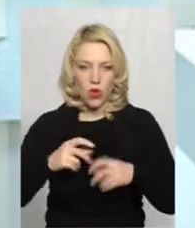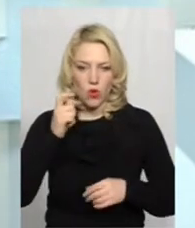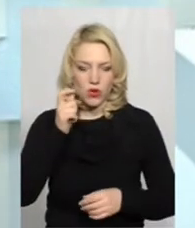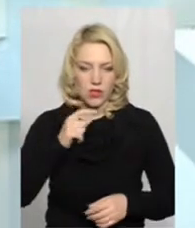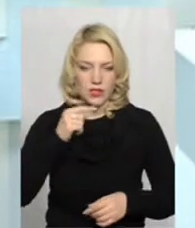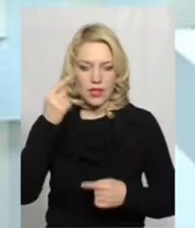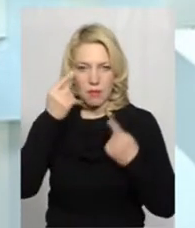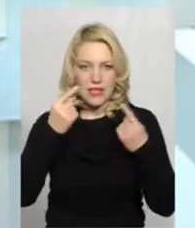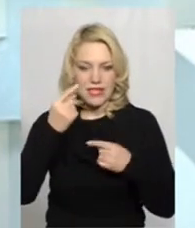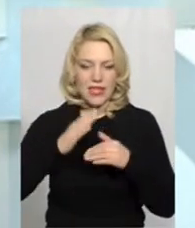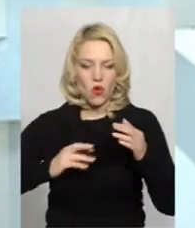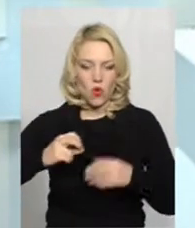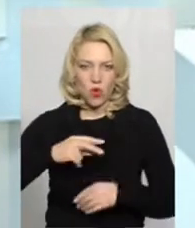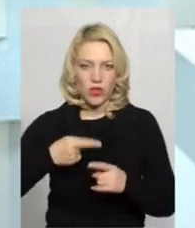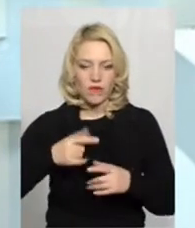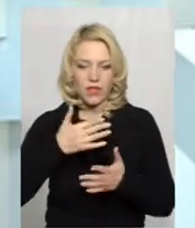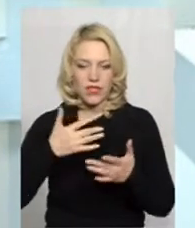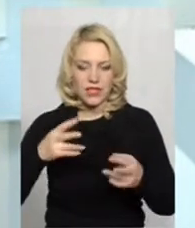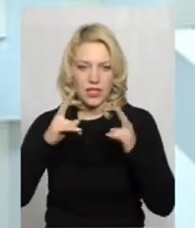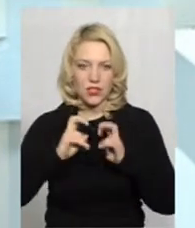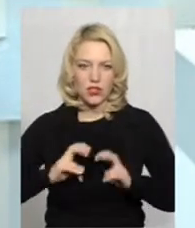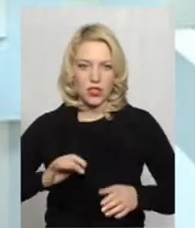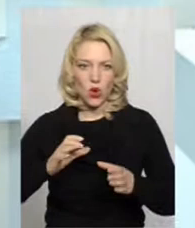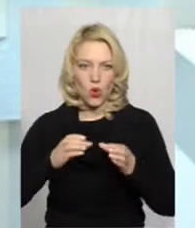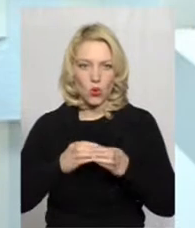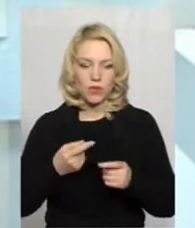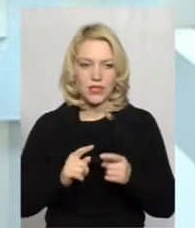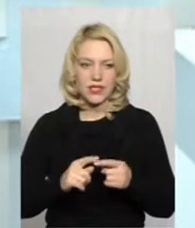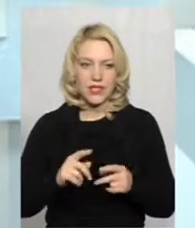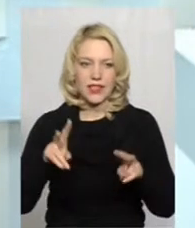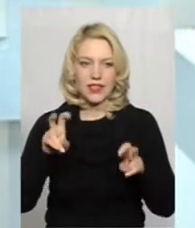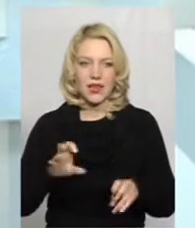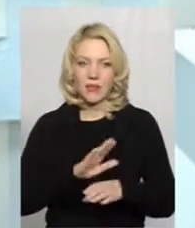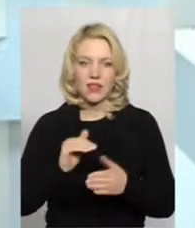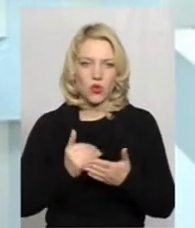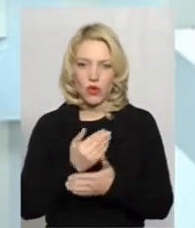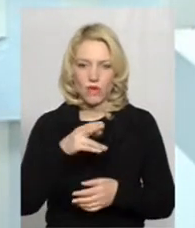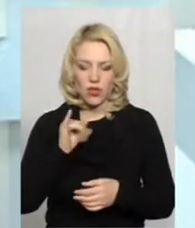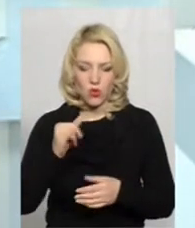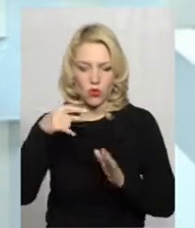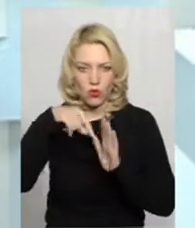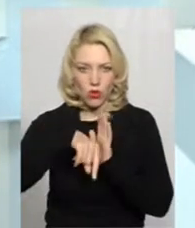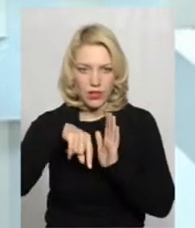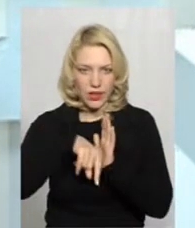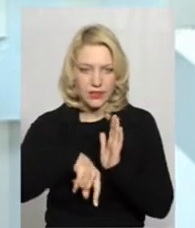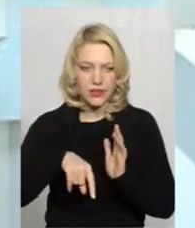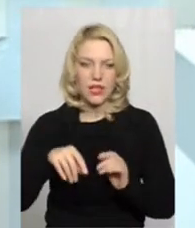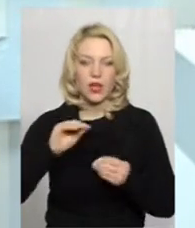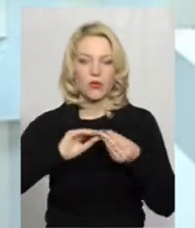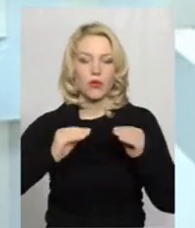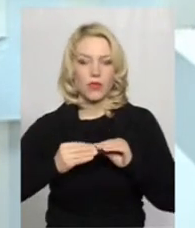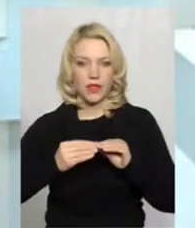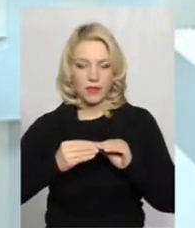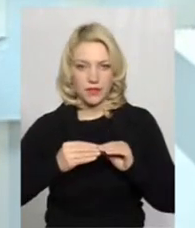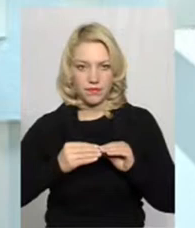психологів різних діагностичних груп, цей термін абсолютно не новий у контексті проблеми